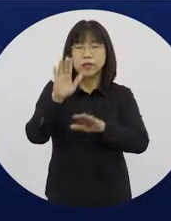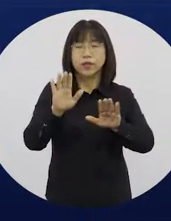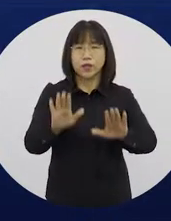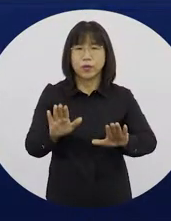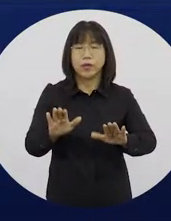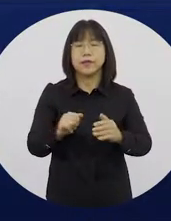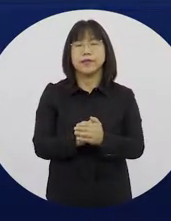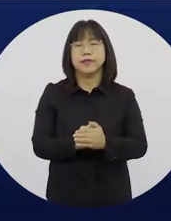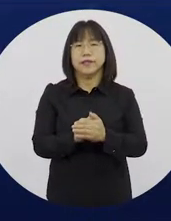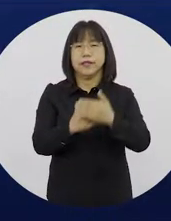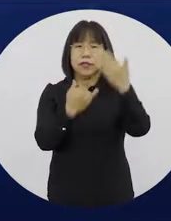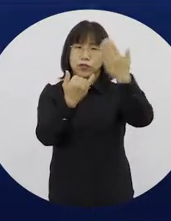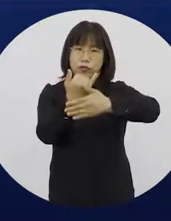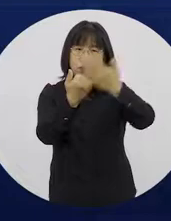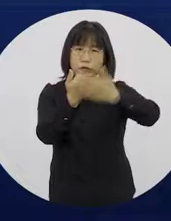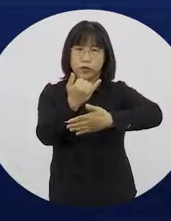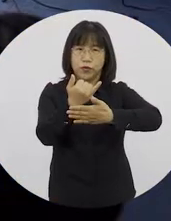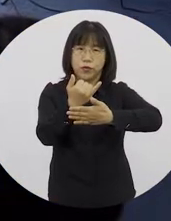채널을 통해 방송됩니다